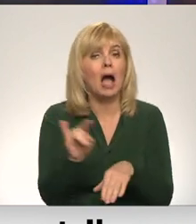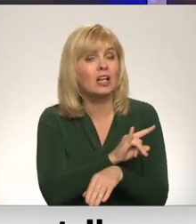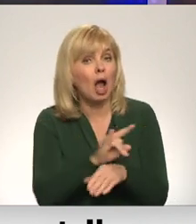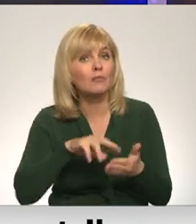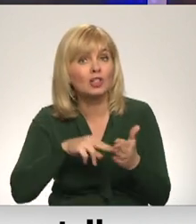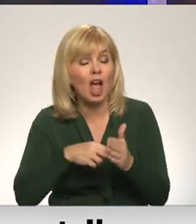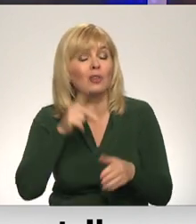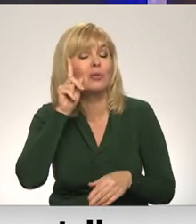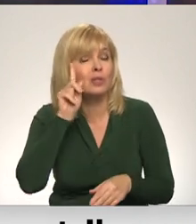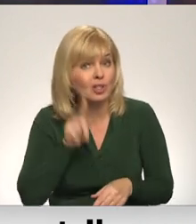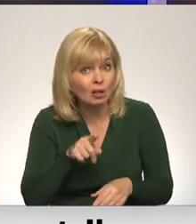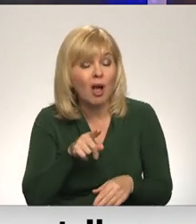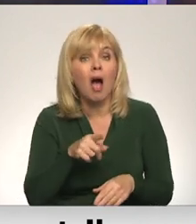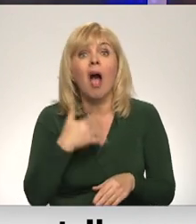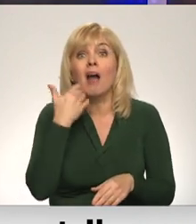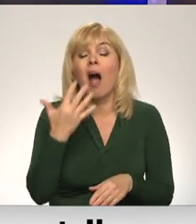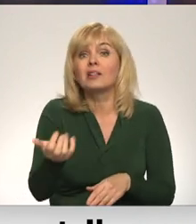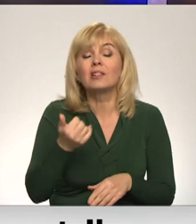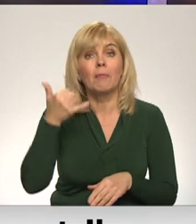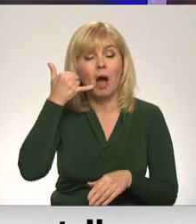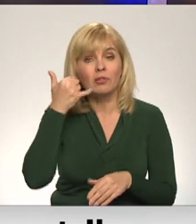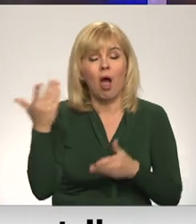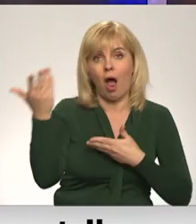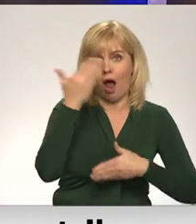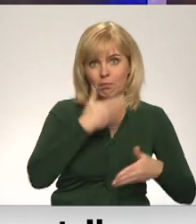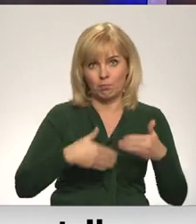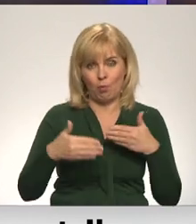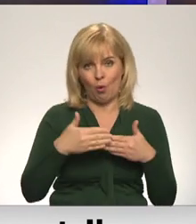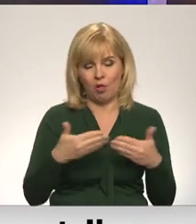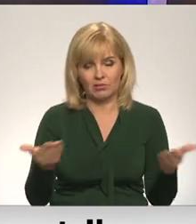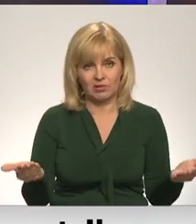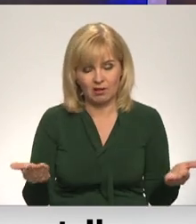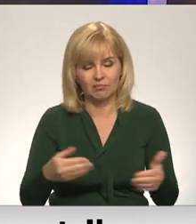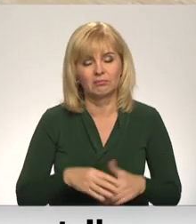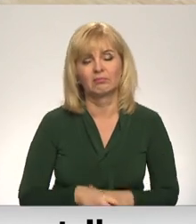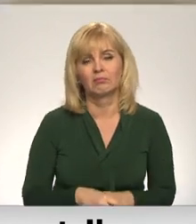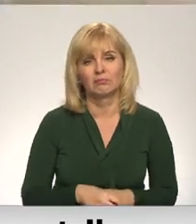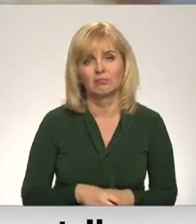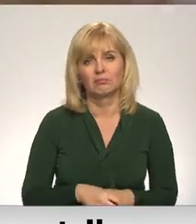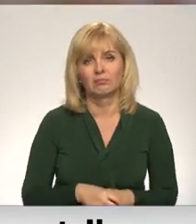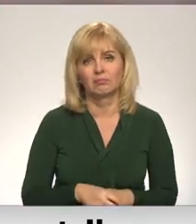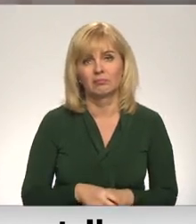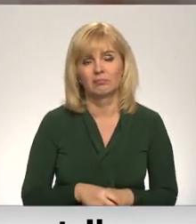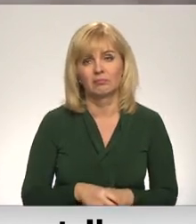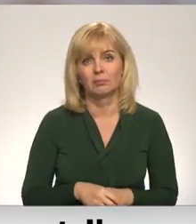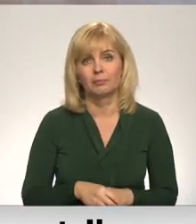seniori zina, taču, kad saņem zvanu, apmulst. Plašāk stāsta Dāvids Freidenfelds.